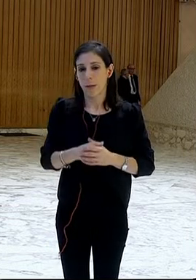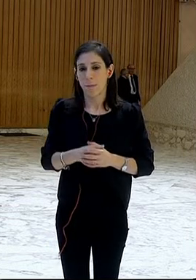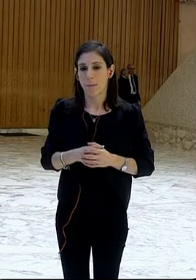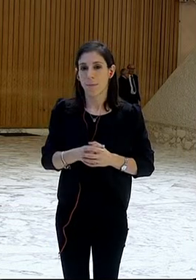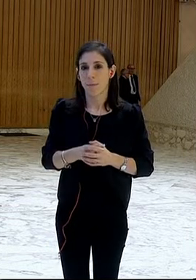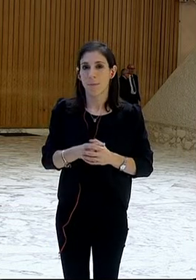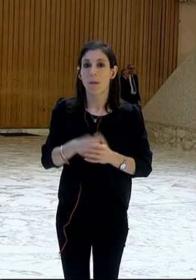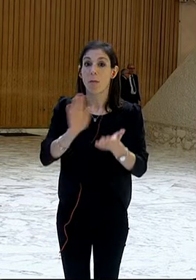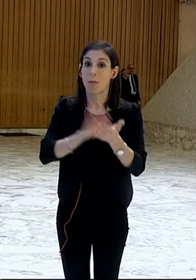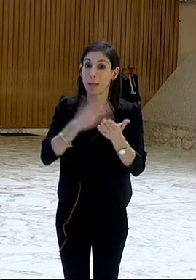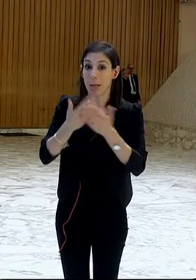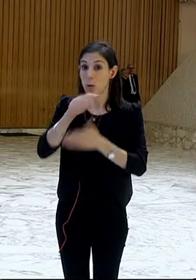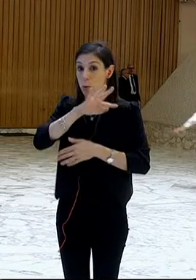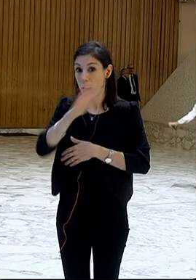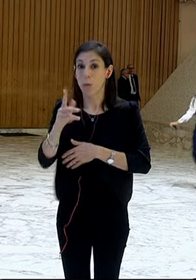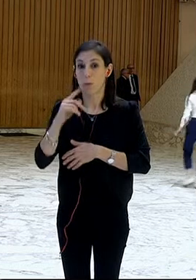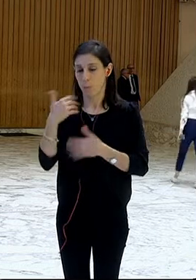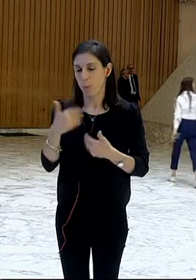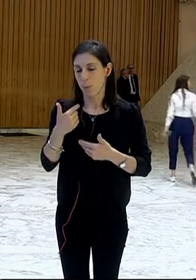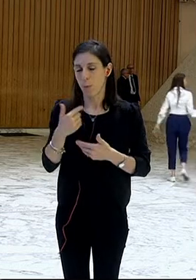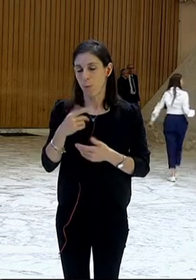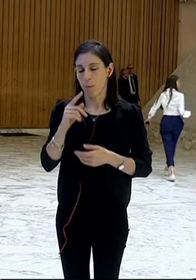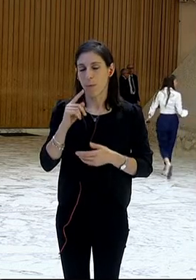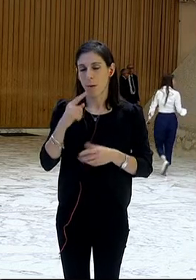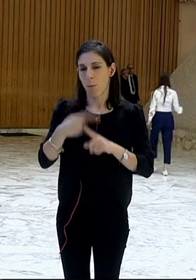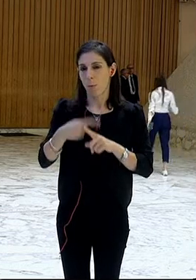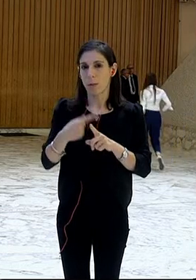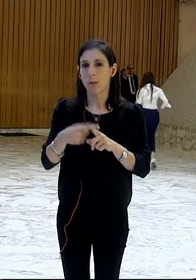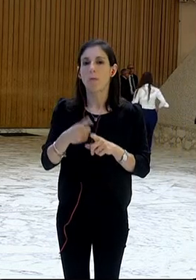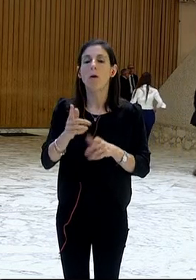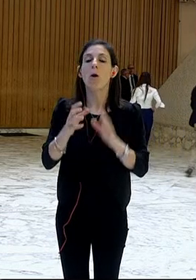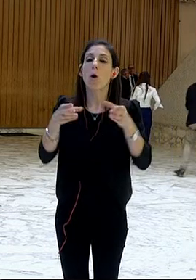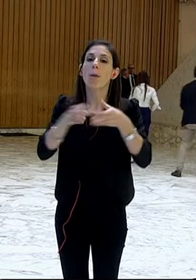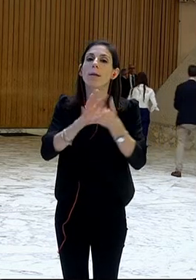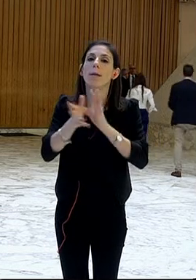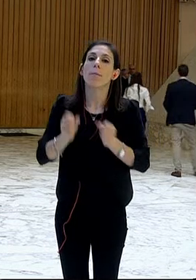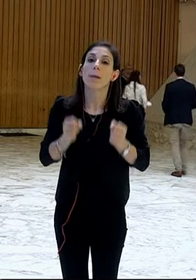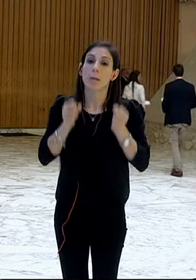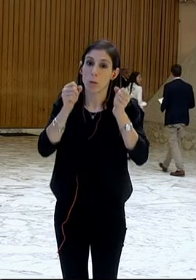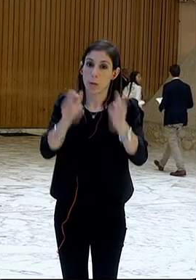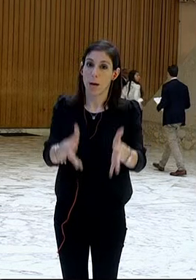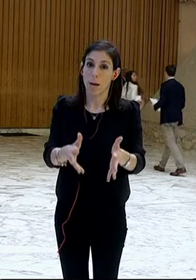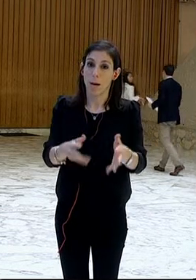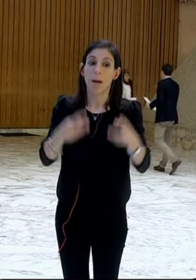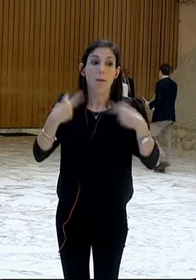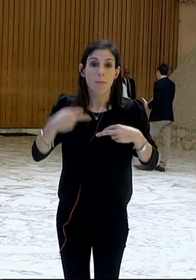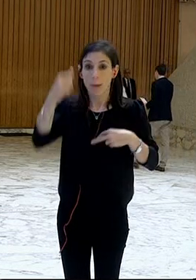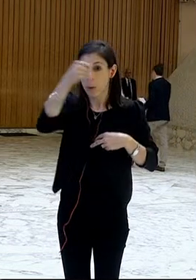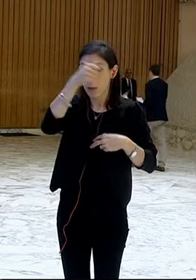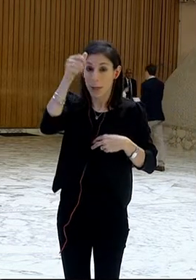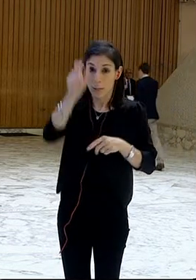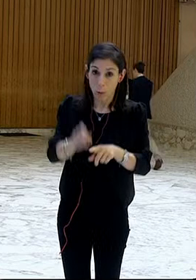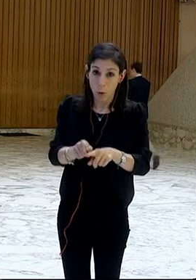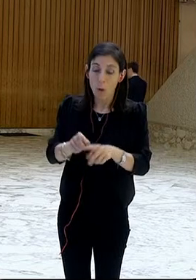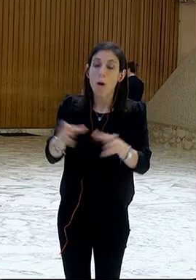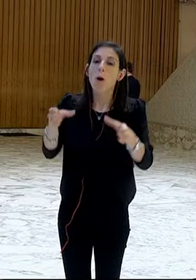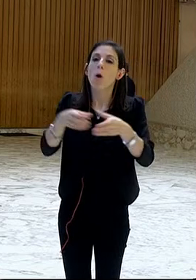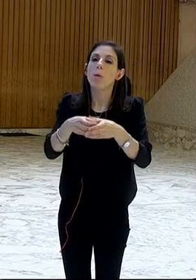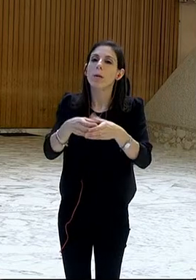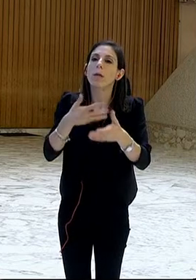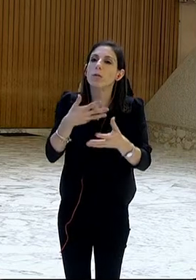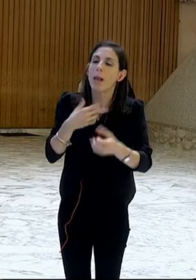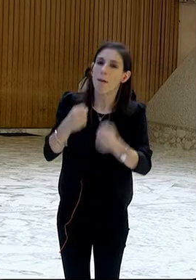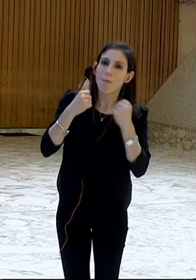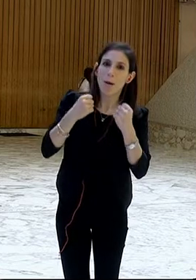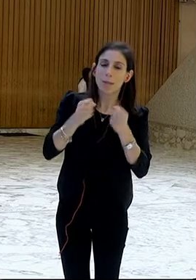d'être missionnaire. Vivant le Christ, elle a l'audace et la passion de l'offrir aux autres pour qu'ils aient la vie et